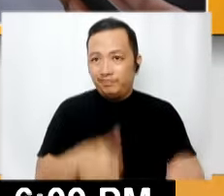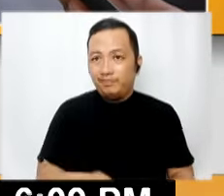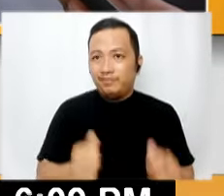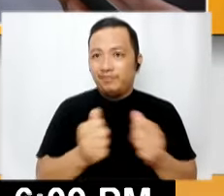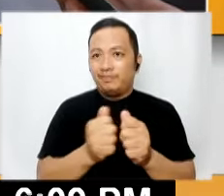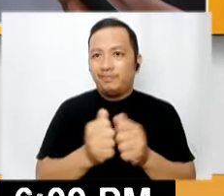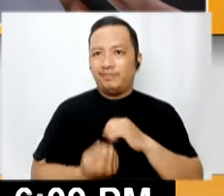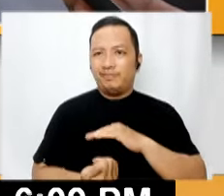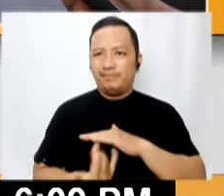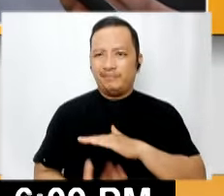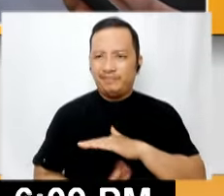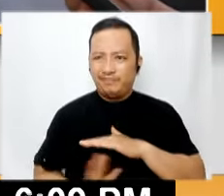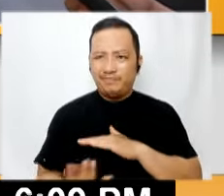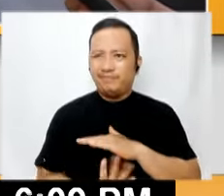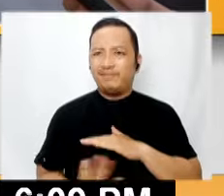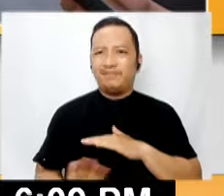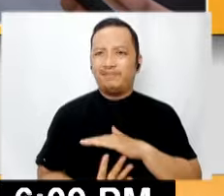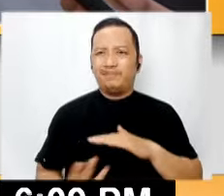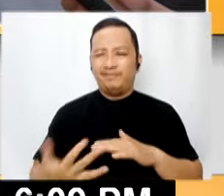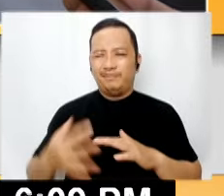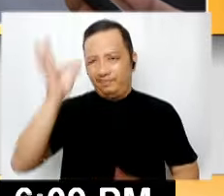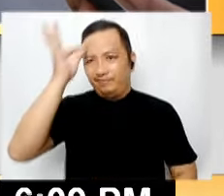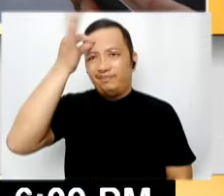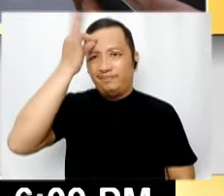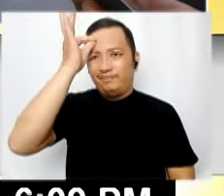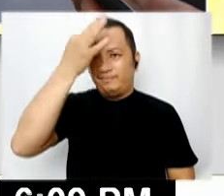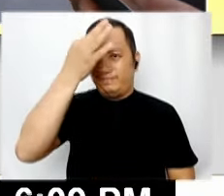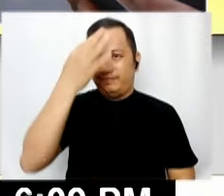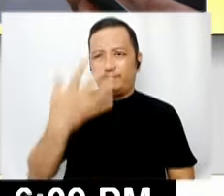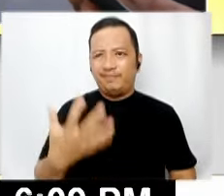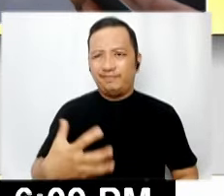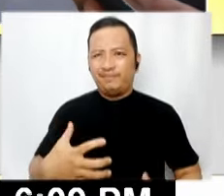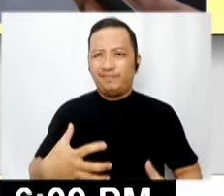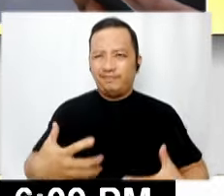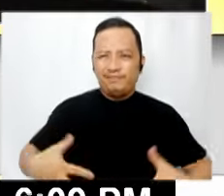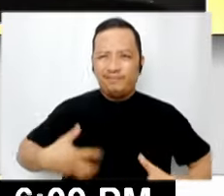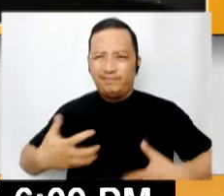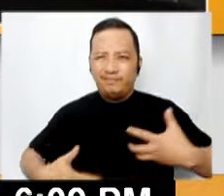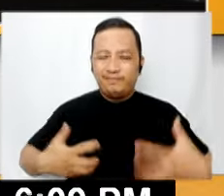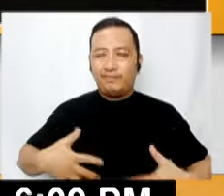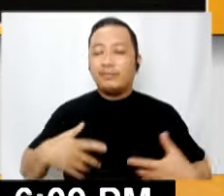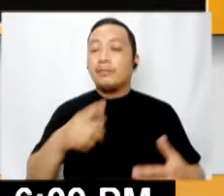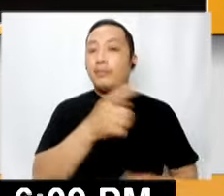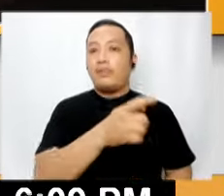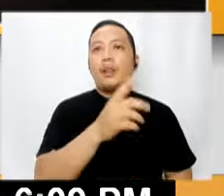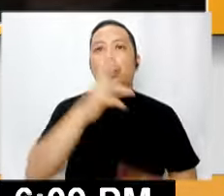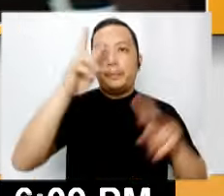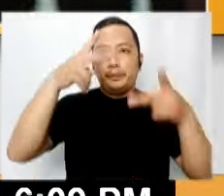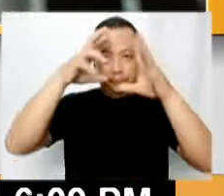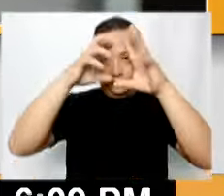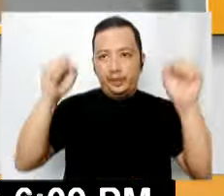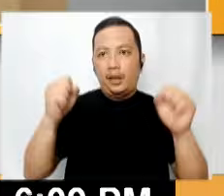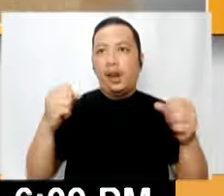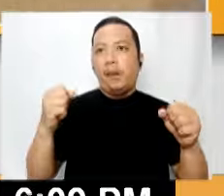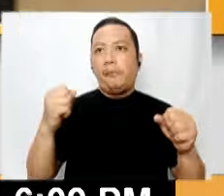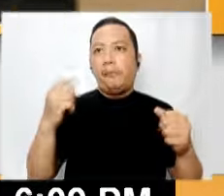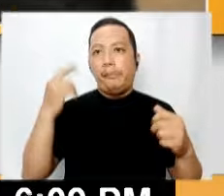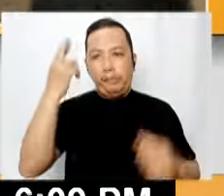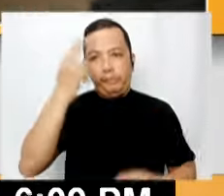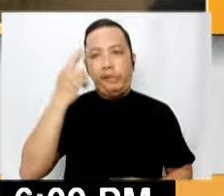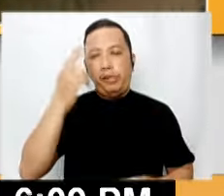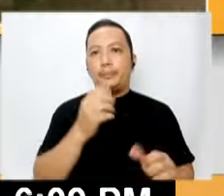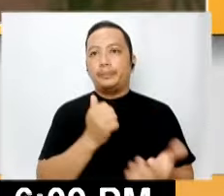na sama ng loob. So, kailangan ni VP Sara ng tulong. Pero she has all the right to refuse such a test.